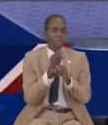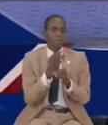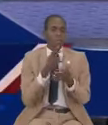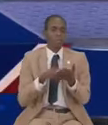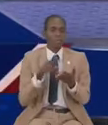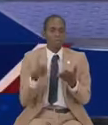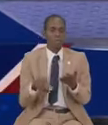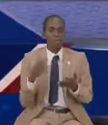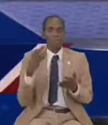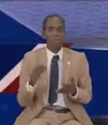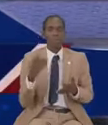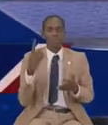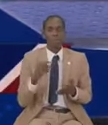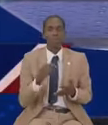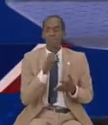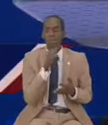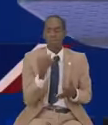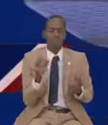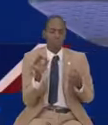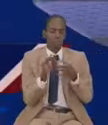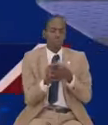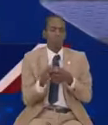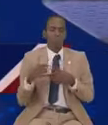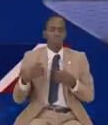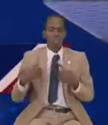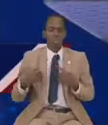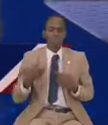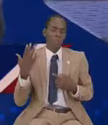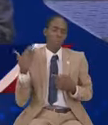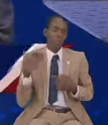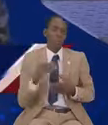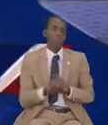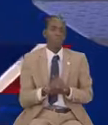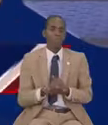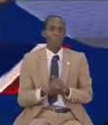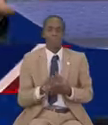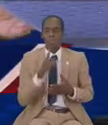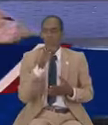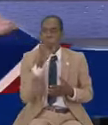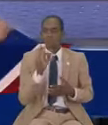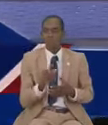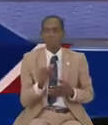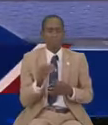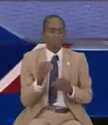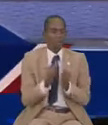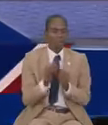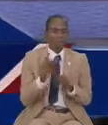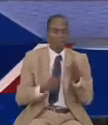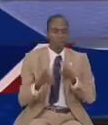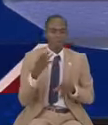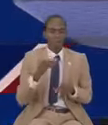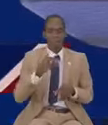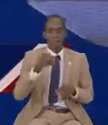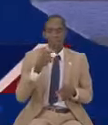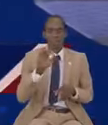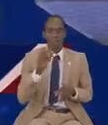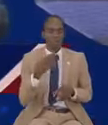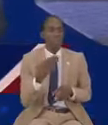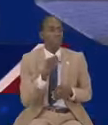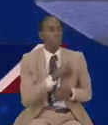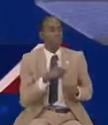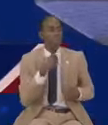sur thème ici la conséquence est pénible de passer non fixé pour le peuple de Judas le Seigneur l'avait